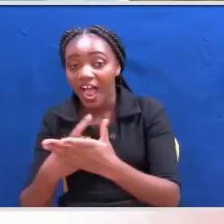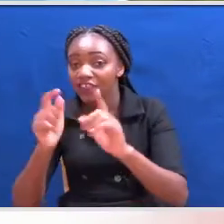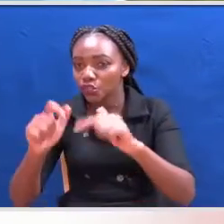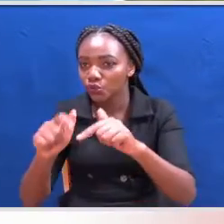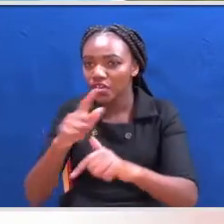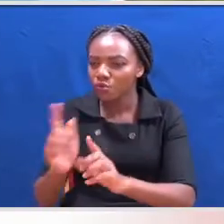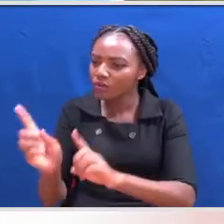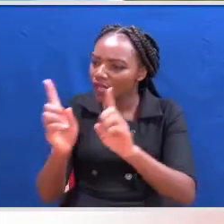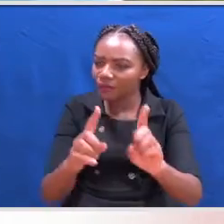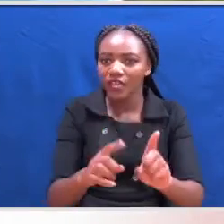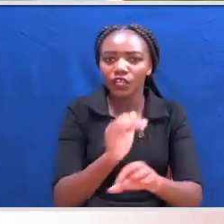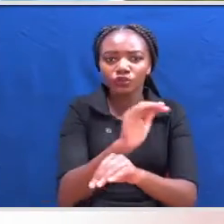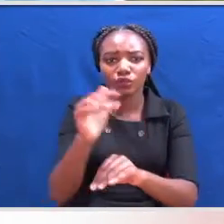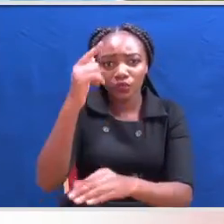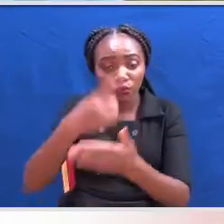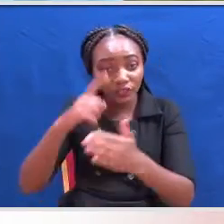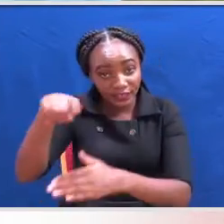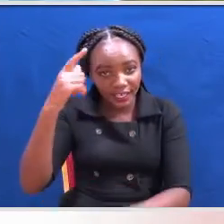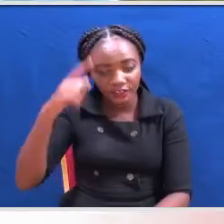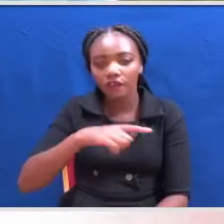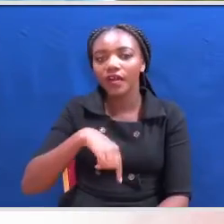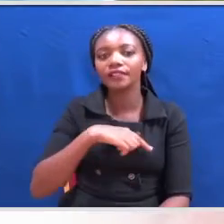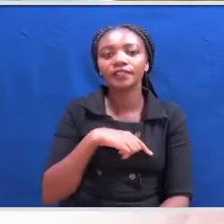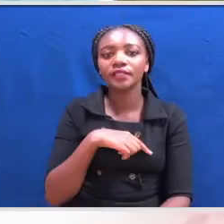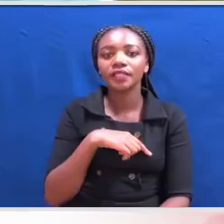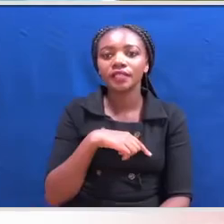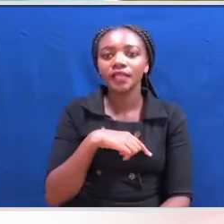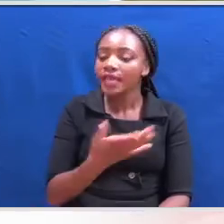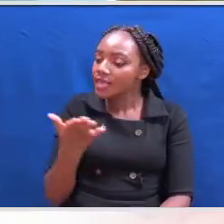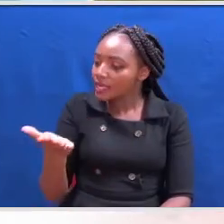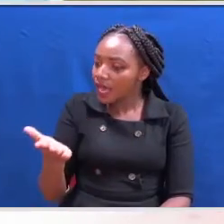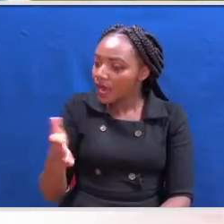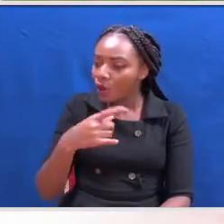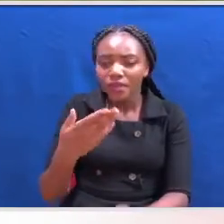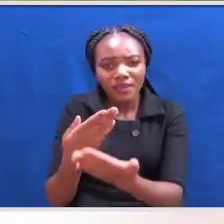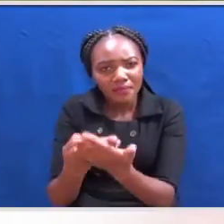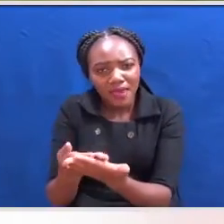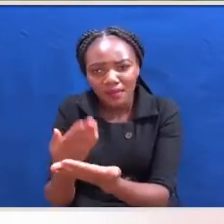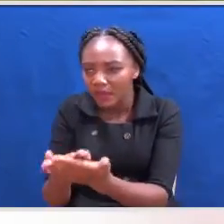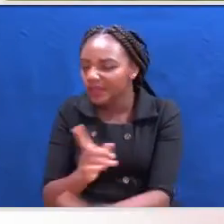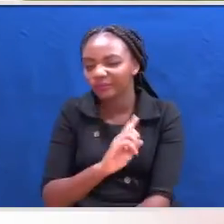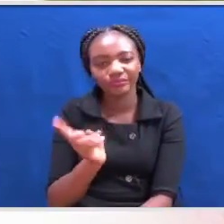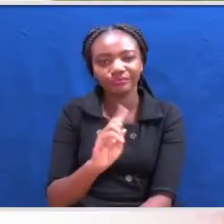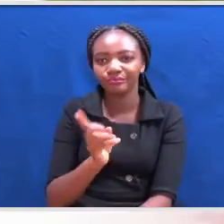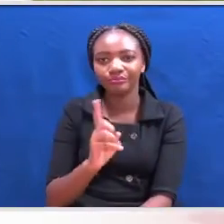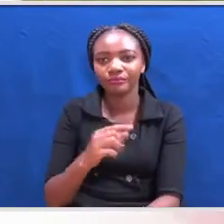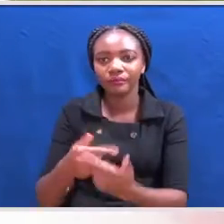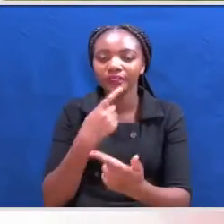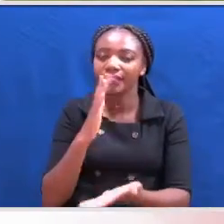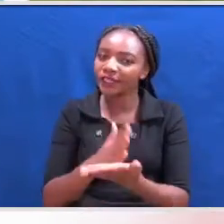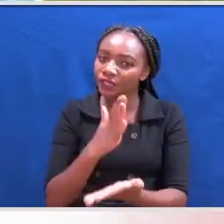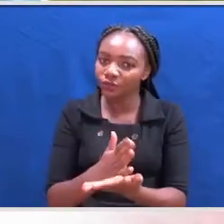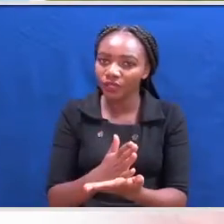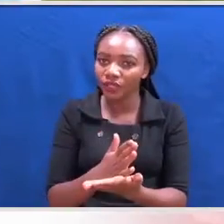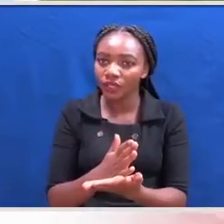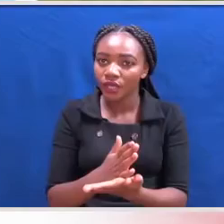so that we can demand what is rightful ours. Right here, we are not here to beg, we are just here to pass a message. The